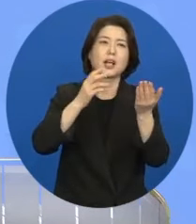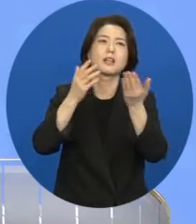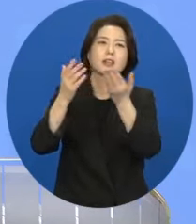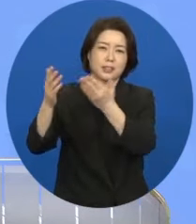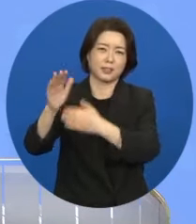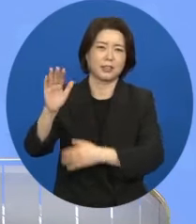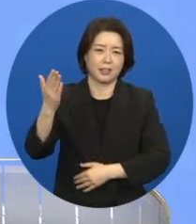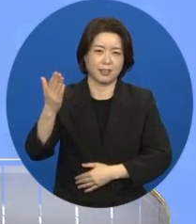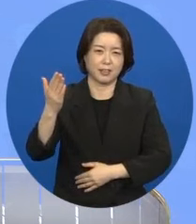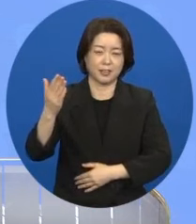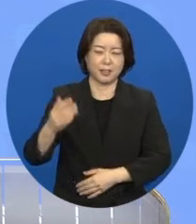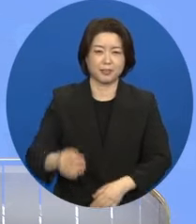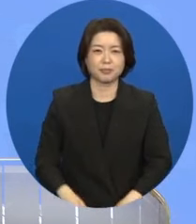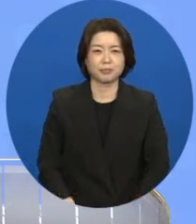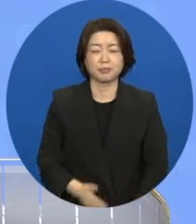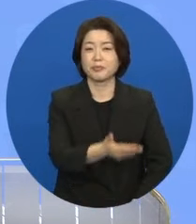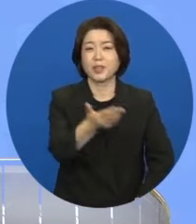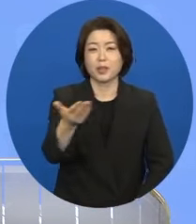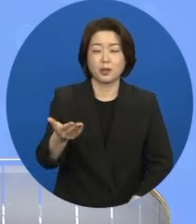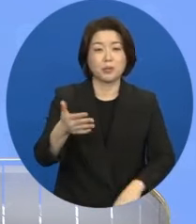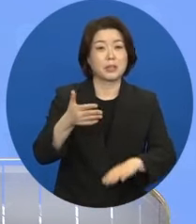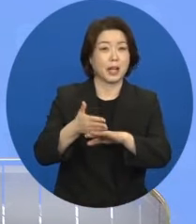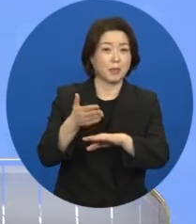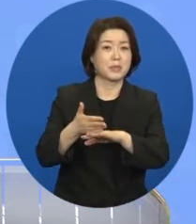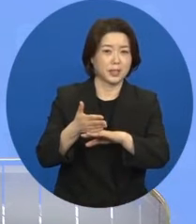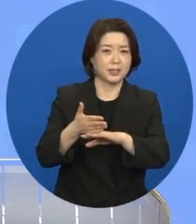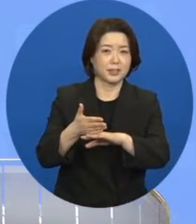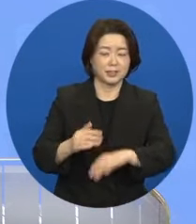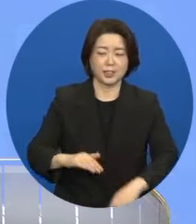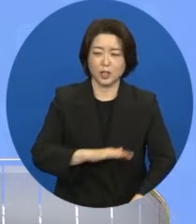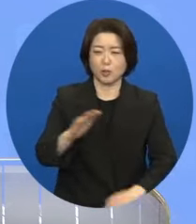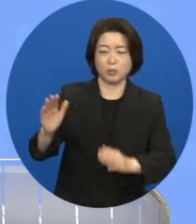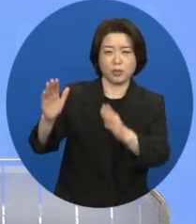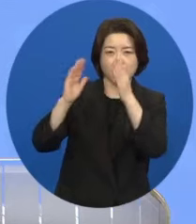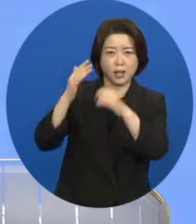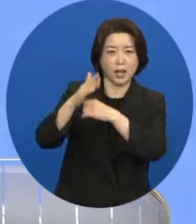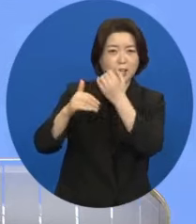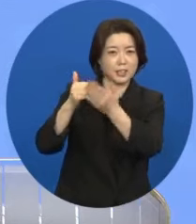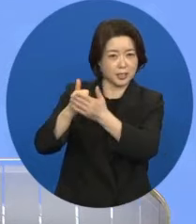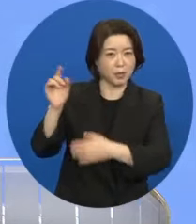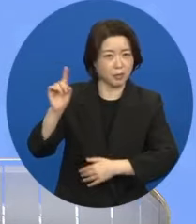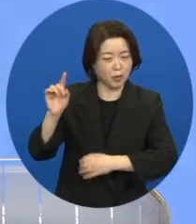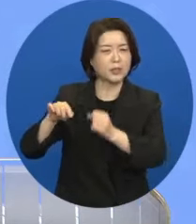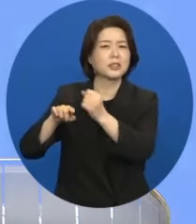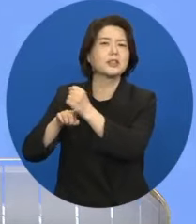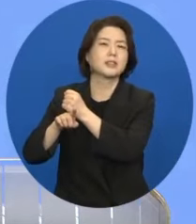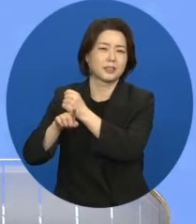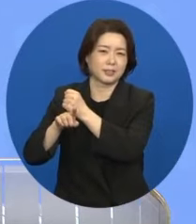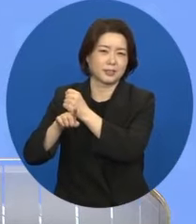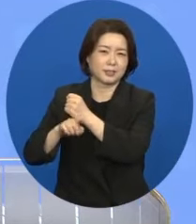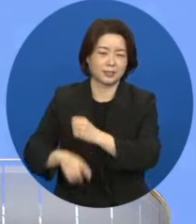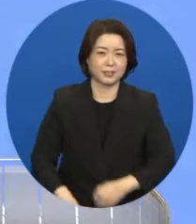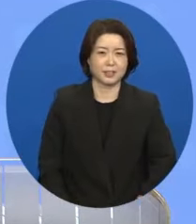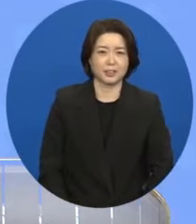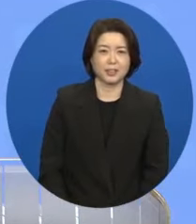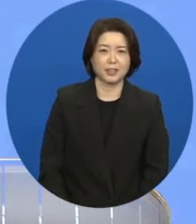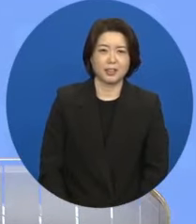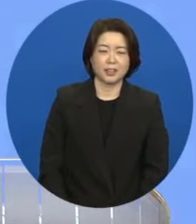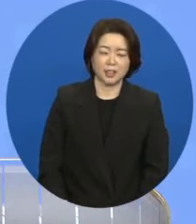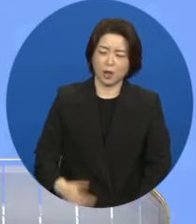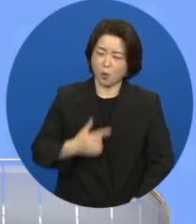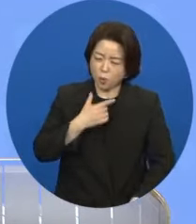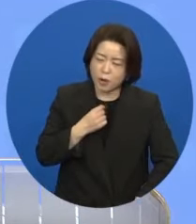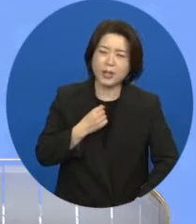믿습니다 아멘 여러분 감사는 우리를 향하신 하나님의 뭐라고요 뜻이라고 뜻 바라시는 거